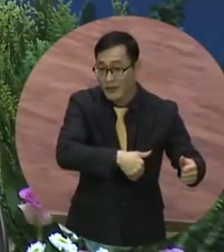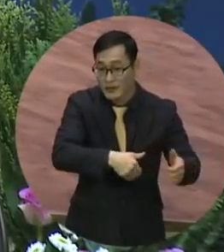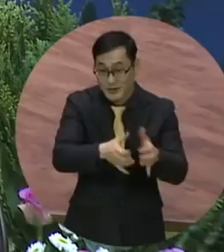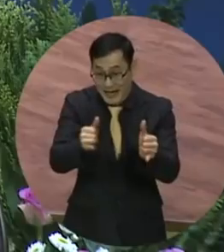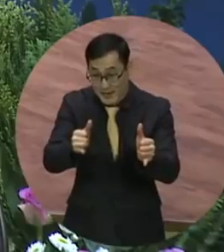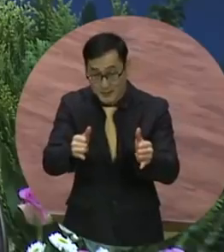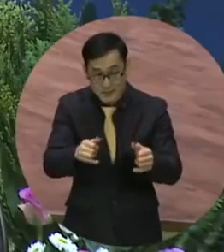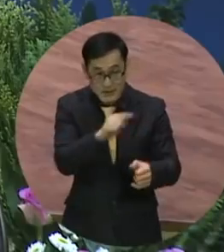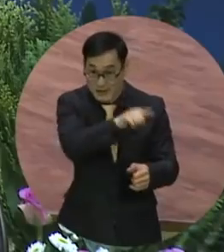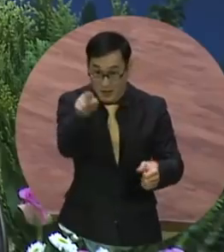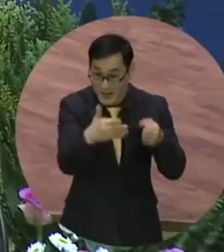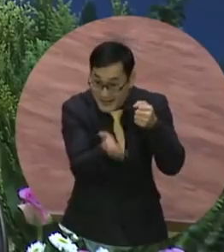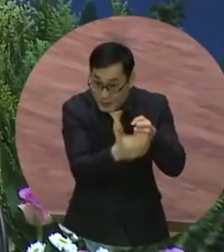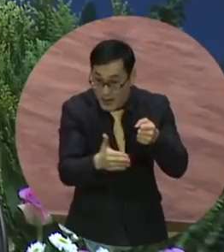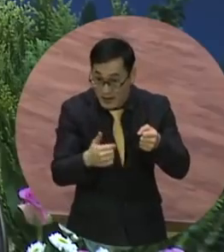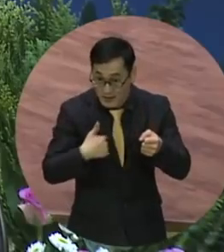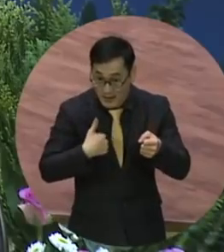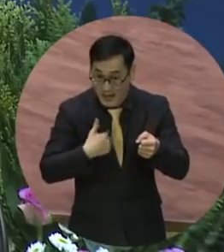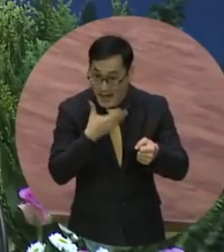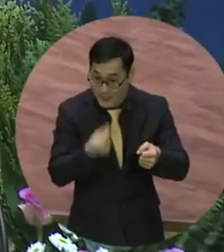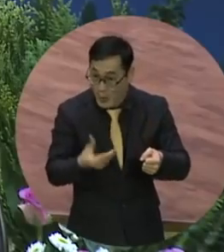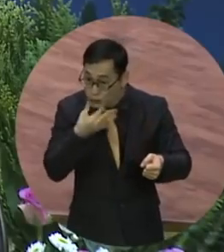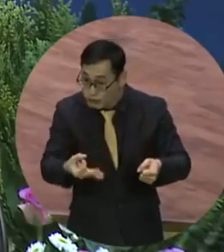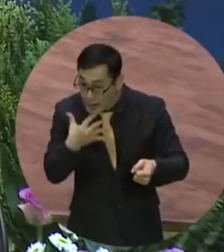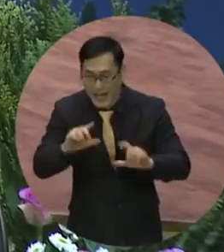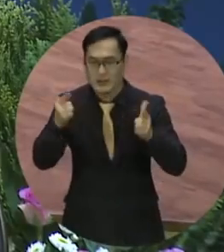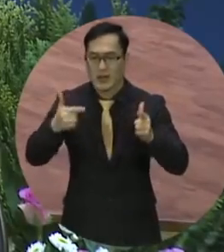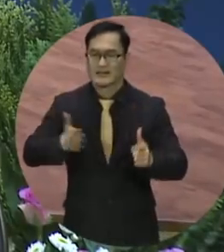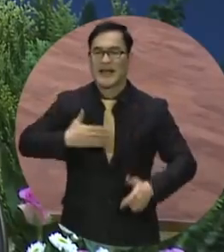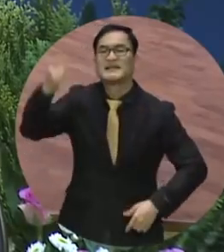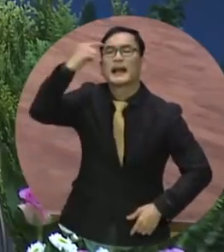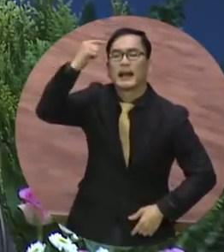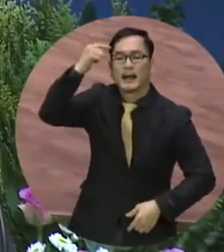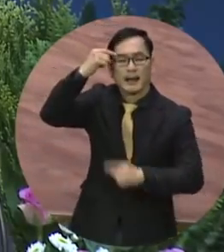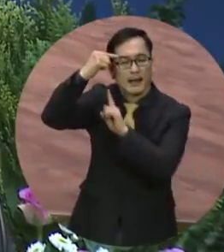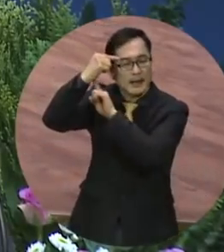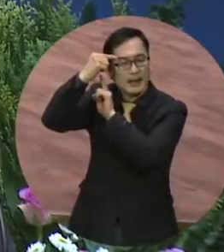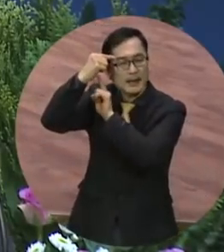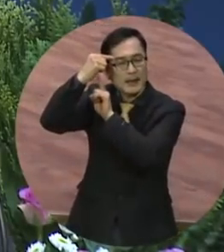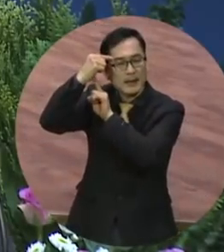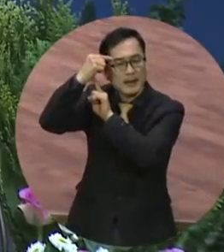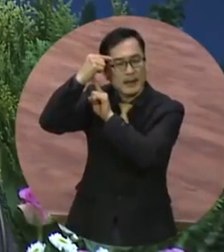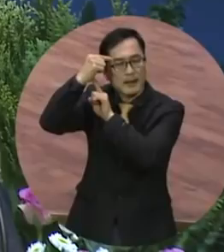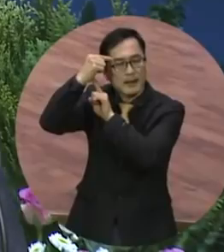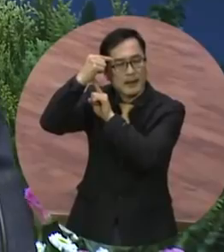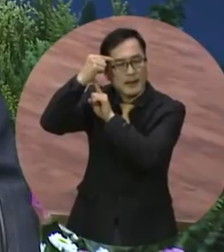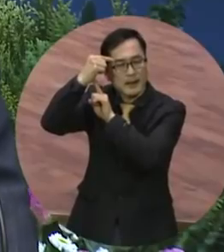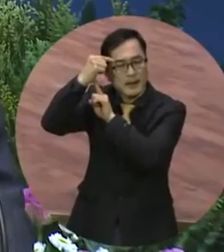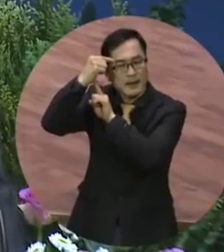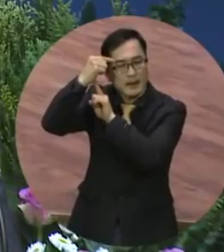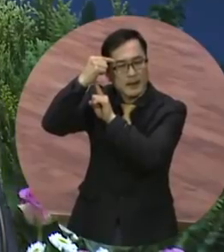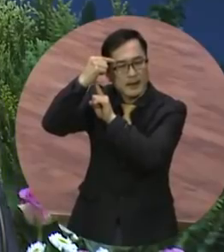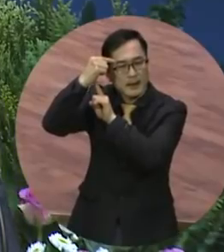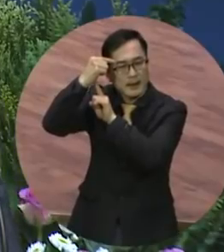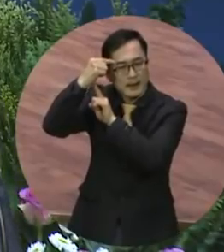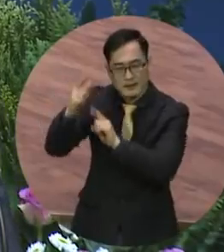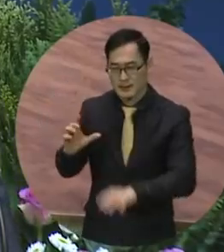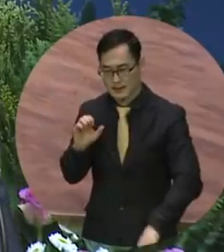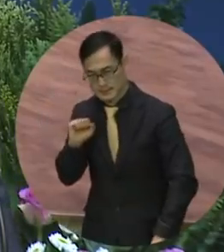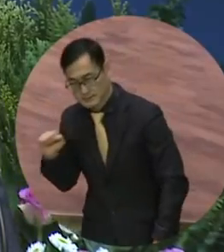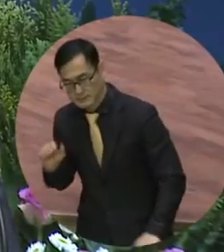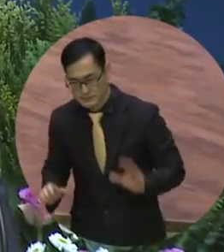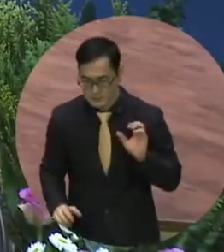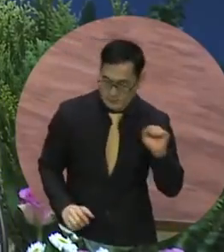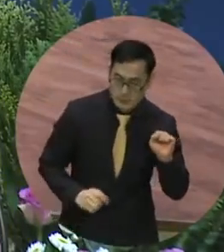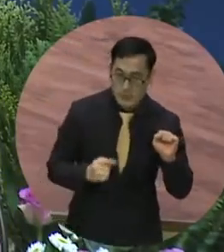생각이다 그랬어요. 내 생각. 내가 성령 인도받고 생각하느냐, 흑암에 잡혀가